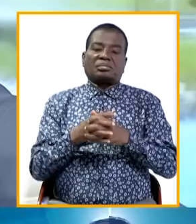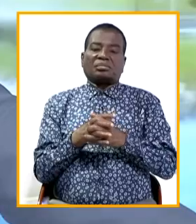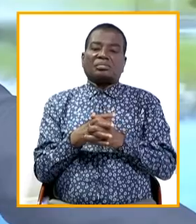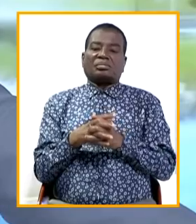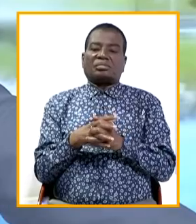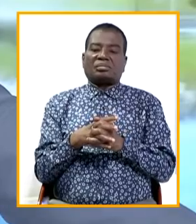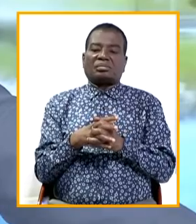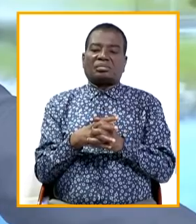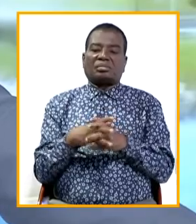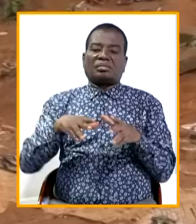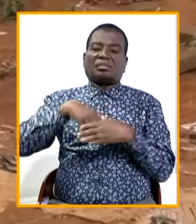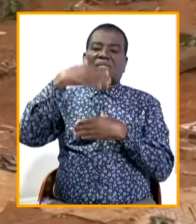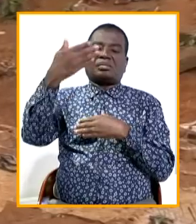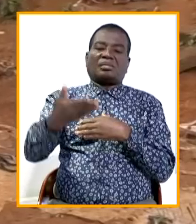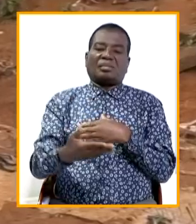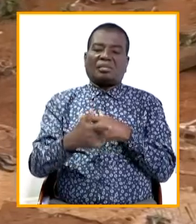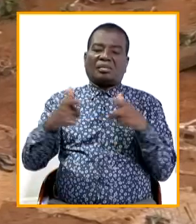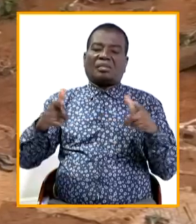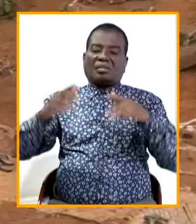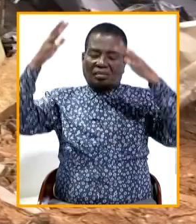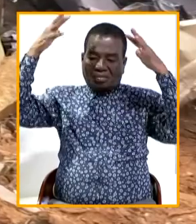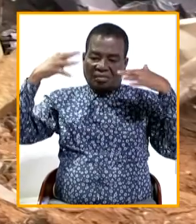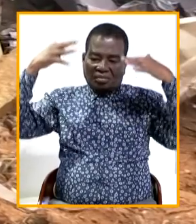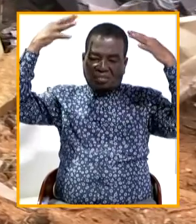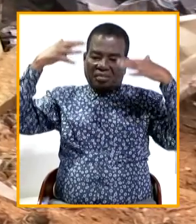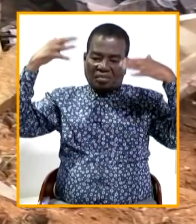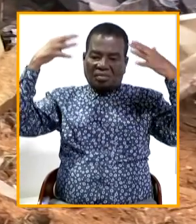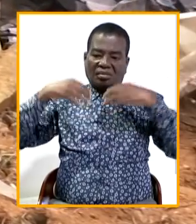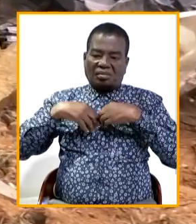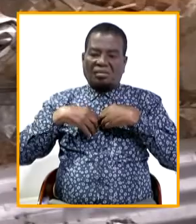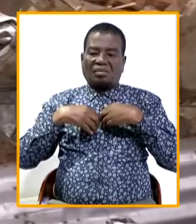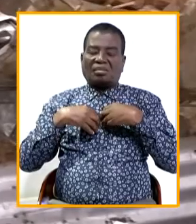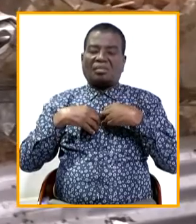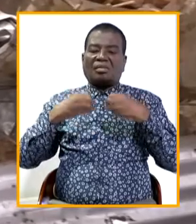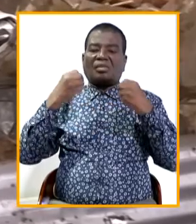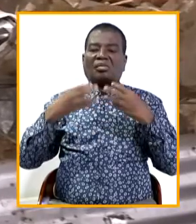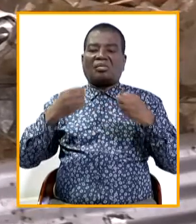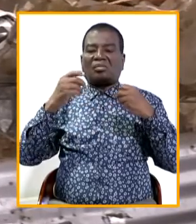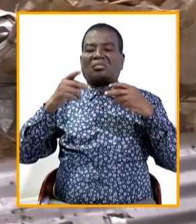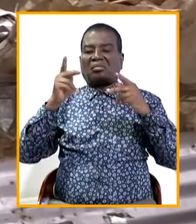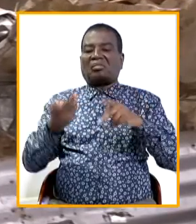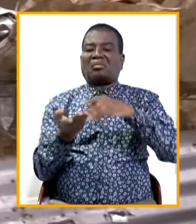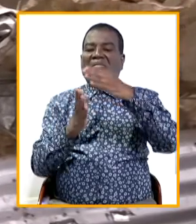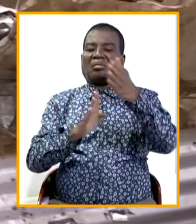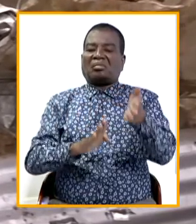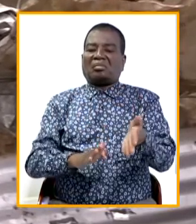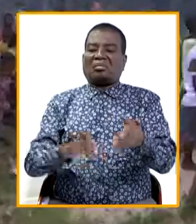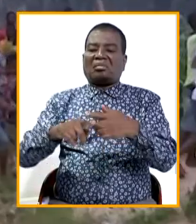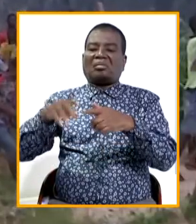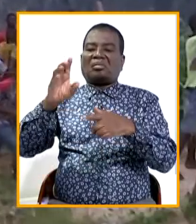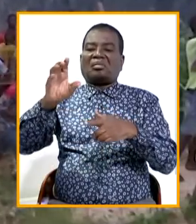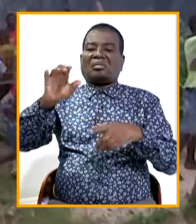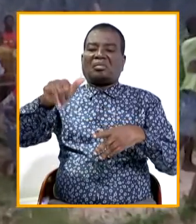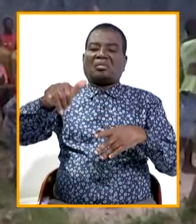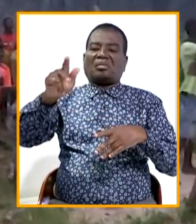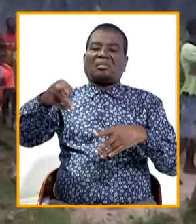reportage. Après les fortes pluies ayant causé du 6 au 7 juillet plusieurs décès dans les quartiers de Yopougon et d'Abobo dans le